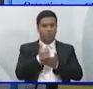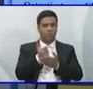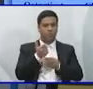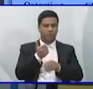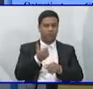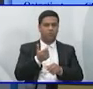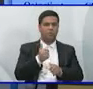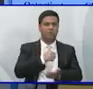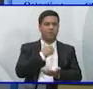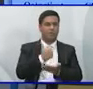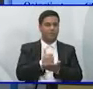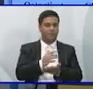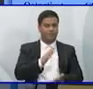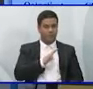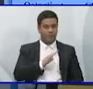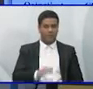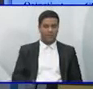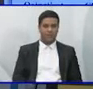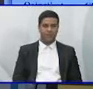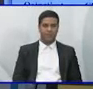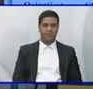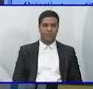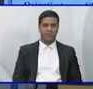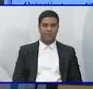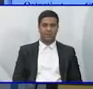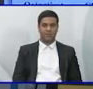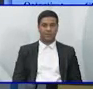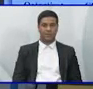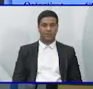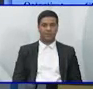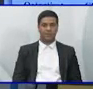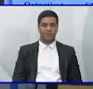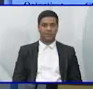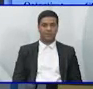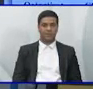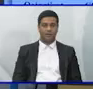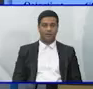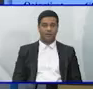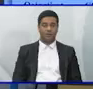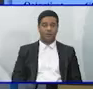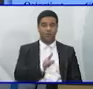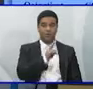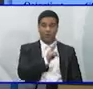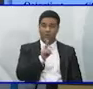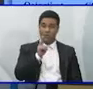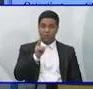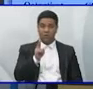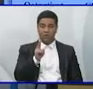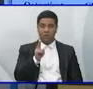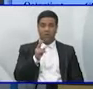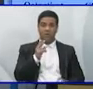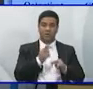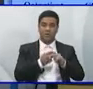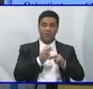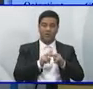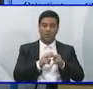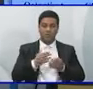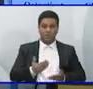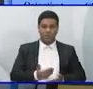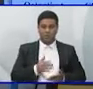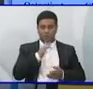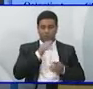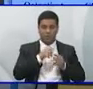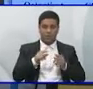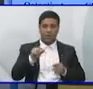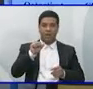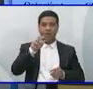o'rni katta bo'lgan. Qoraqalpoqlar ijtimoiy siyosiy